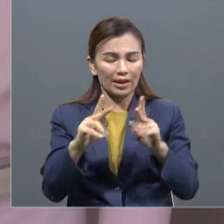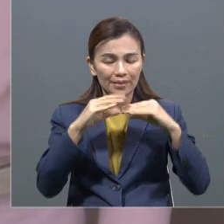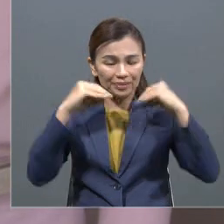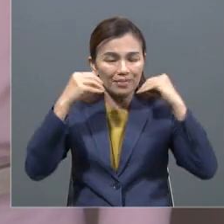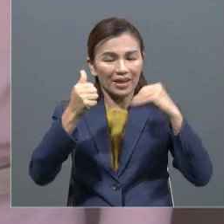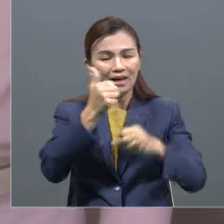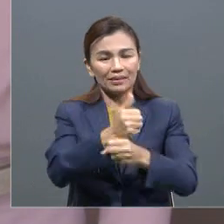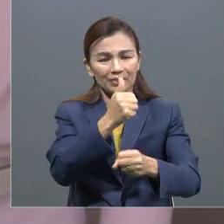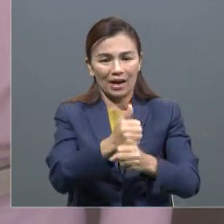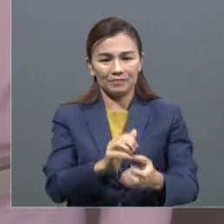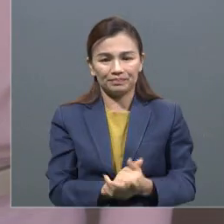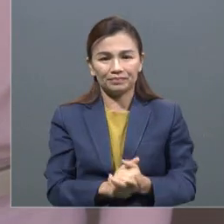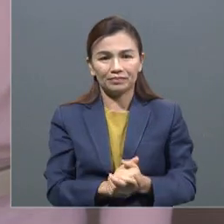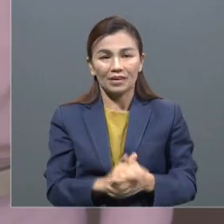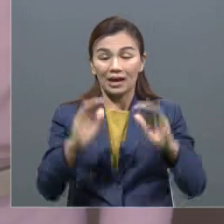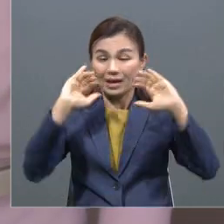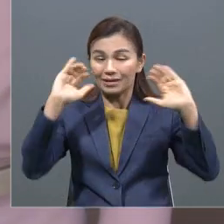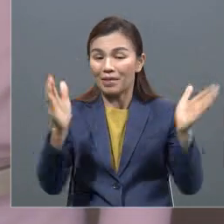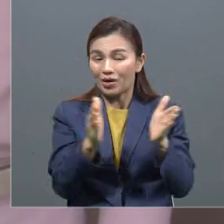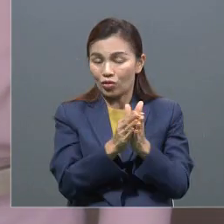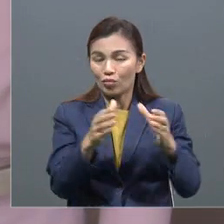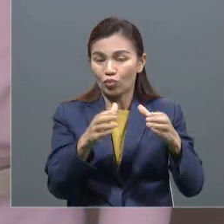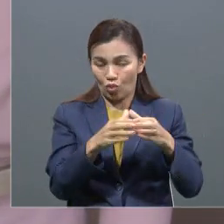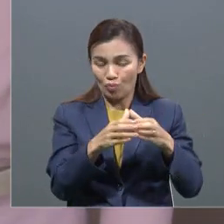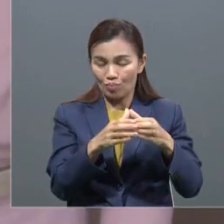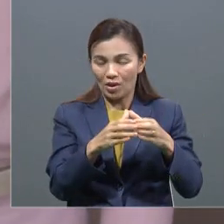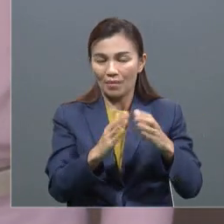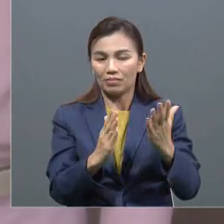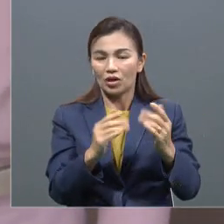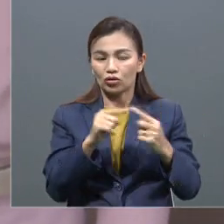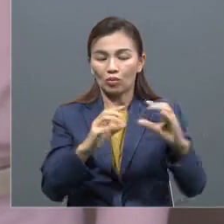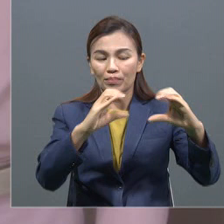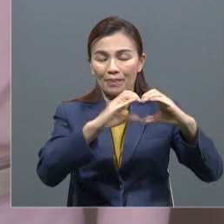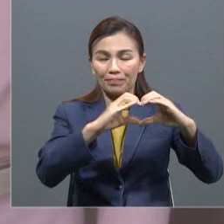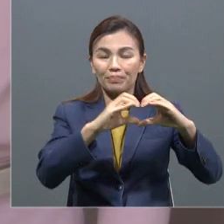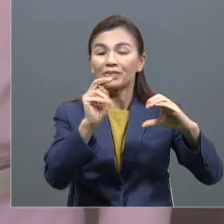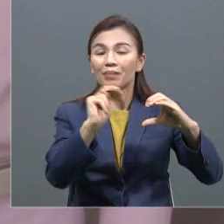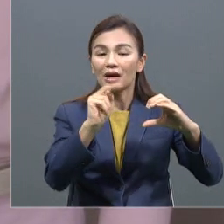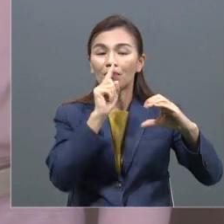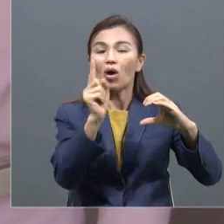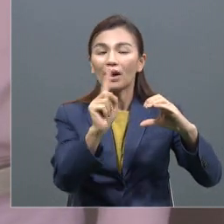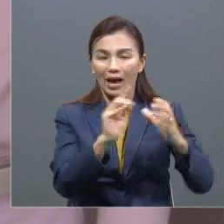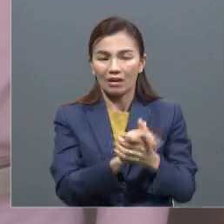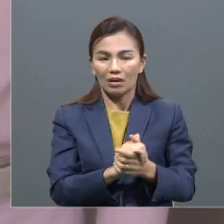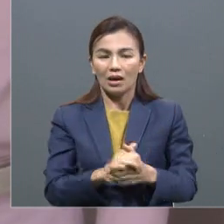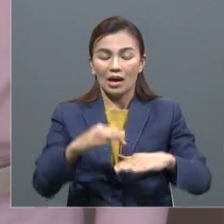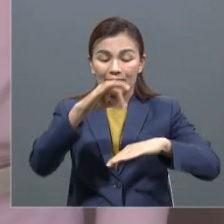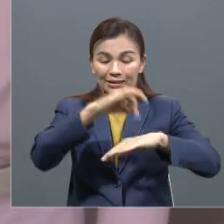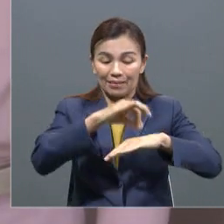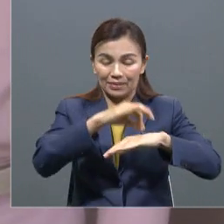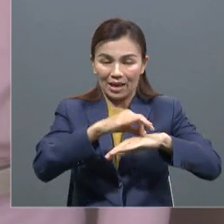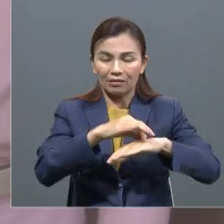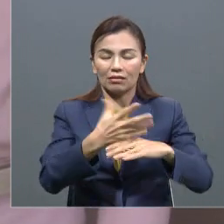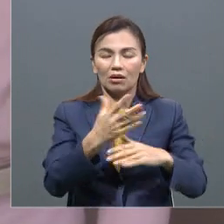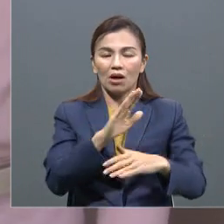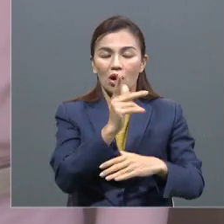ะส่วนนี้ค่ะพรรคร่วมรัฐบาลอย่างพรรคภูมิใจไทยคุณอนุทินชาญวีรกูลหัวหน้าพรรคก็บอกว่าเรื่องการปรับคณะรัฐมนตรีเนี่ยเป็นอำนาจ